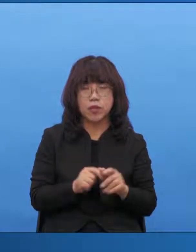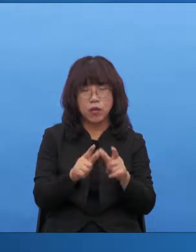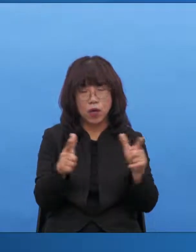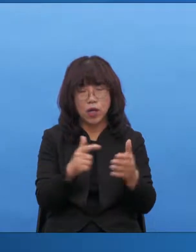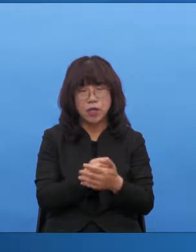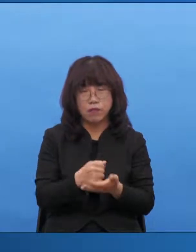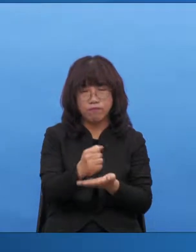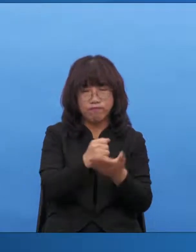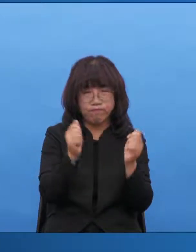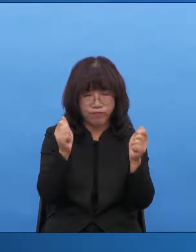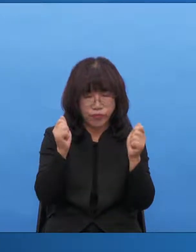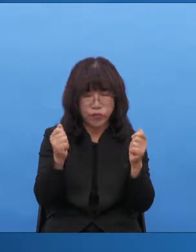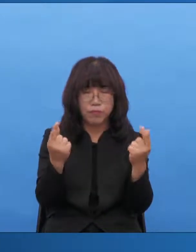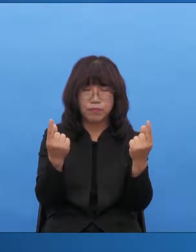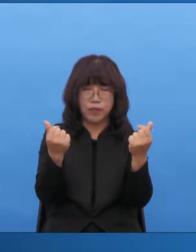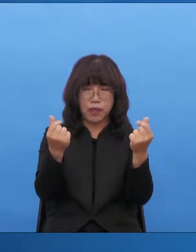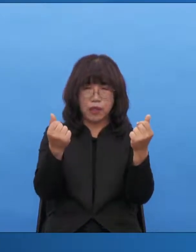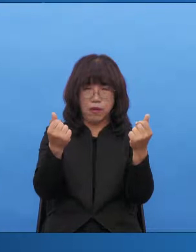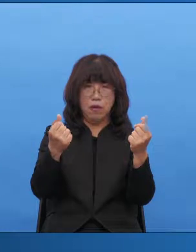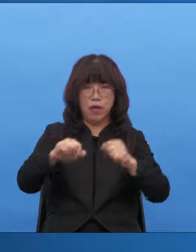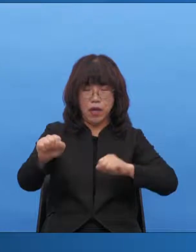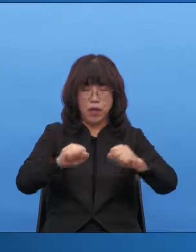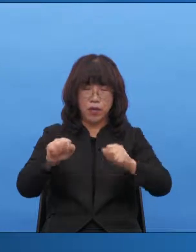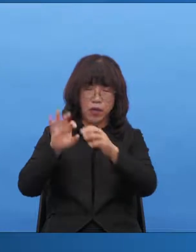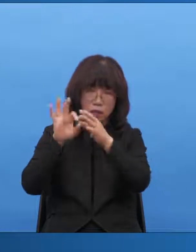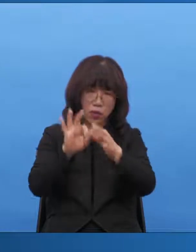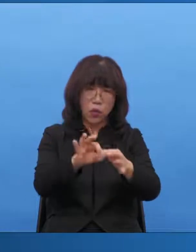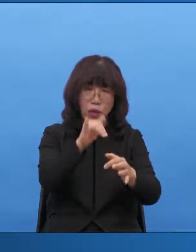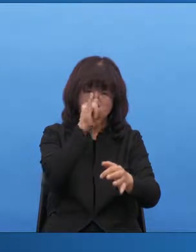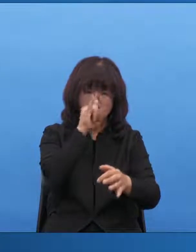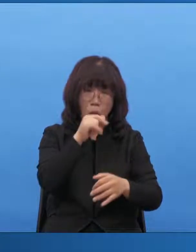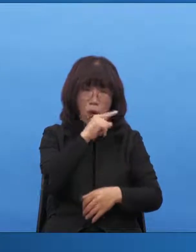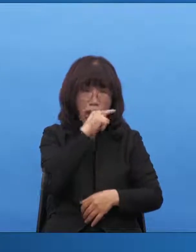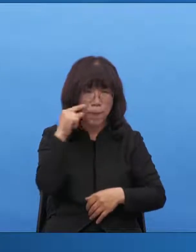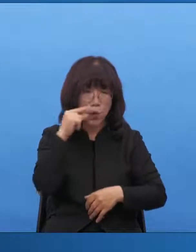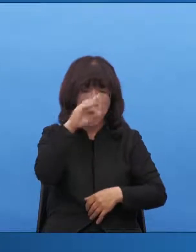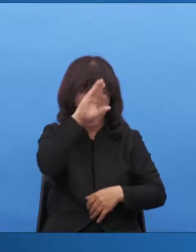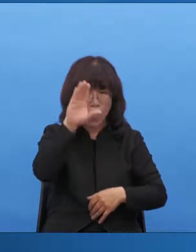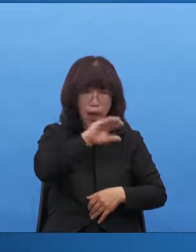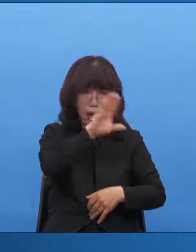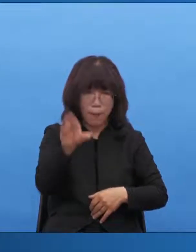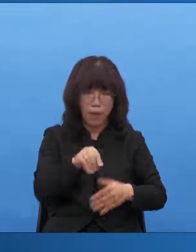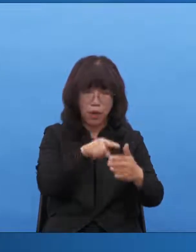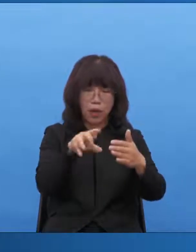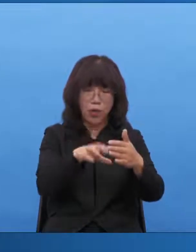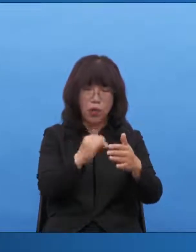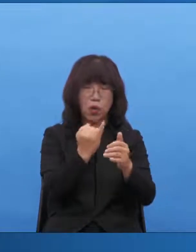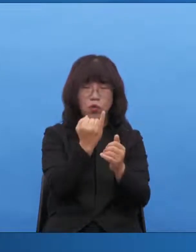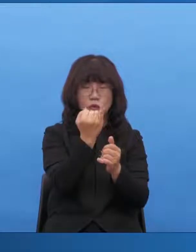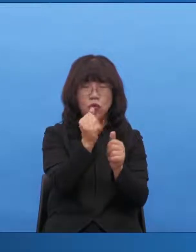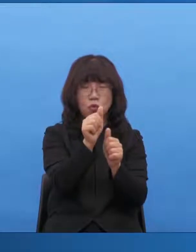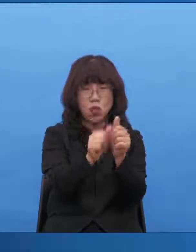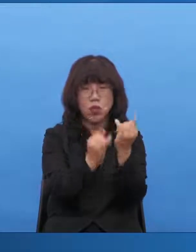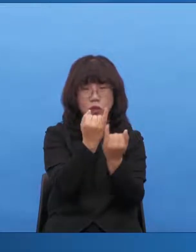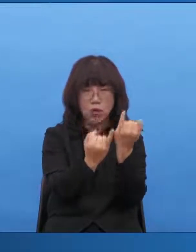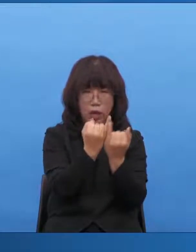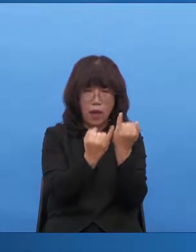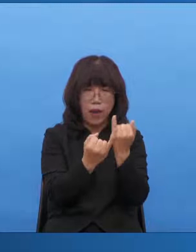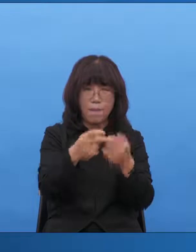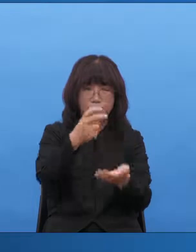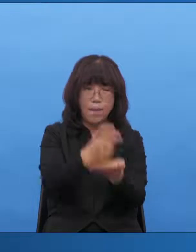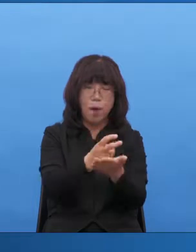주술치료 같은 행위 또한 지속되고 있습니다. 또한 가봉은 아프리카 국가 중 동성애 허용 법안을 통과시킨 몇 안 되는